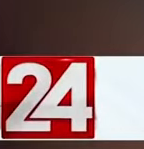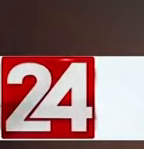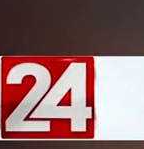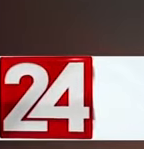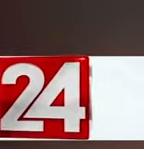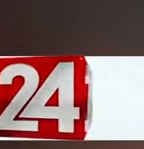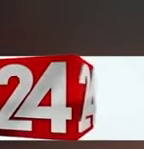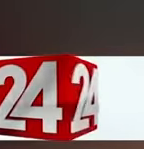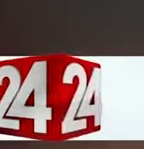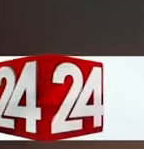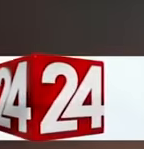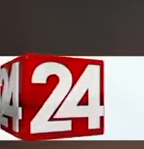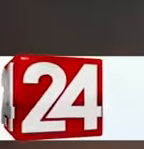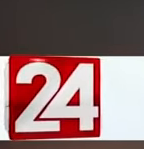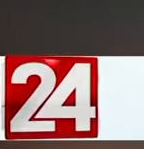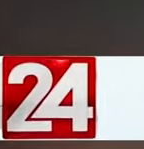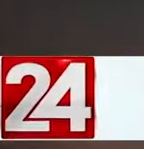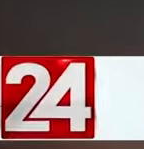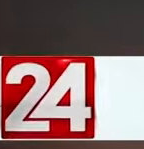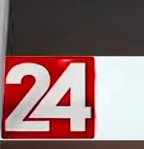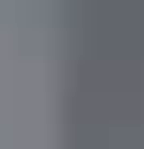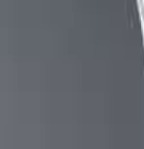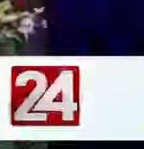Arestado sa magkakahiwalay na operasyon.